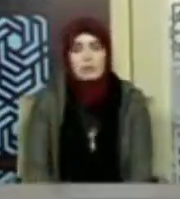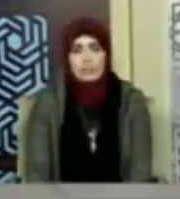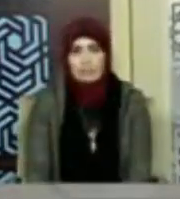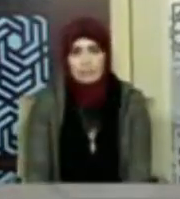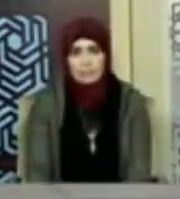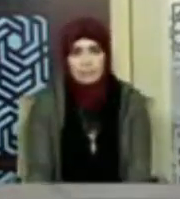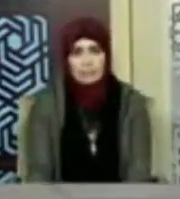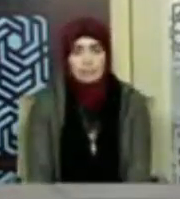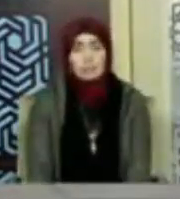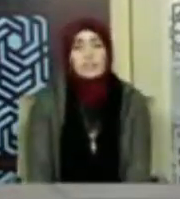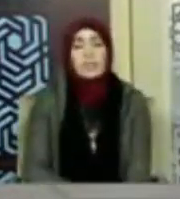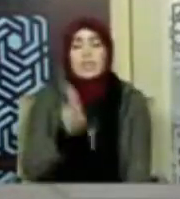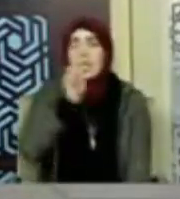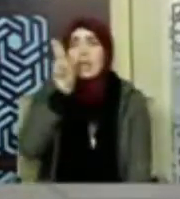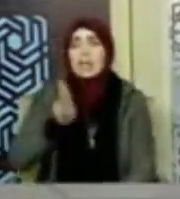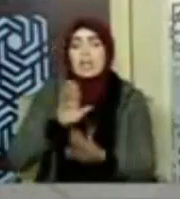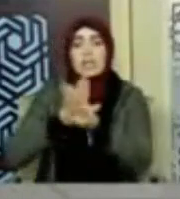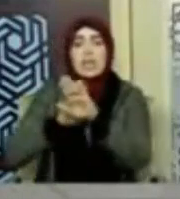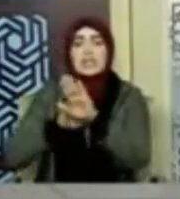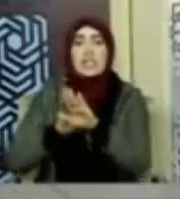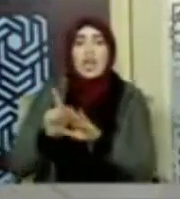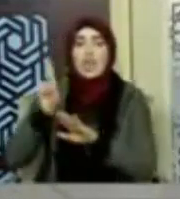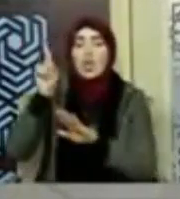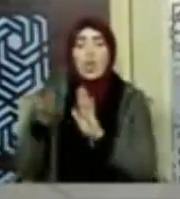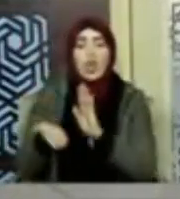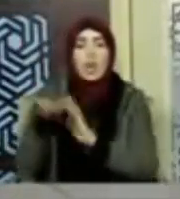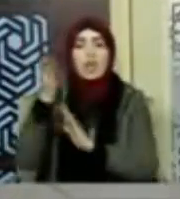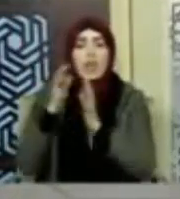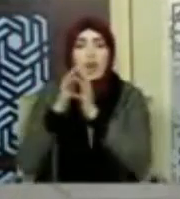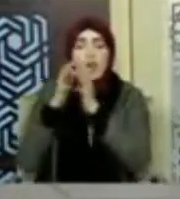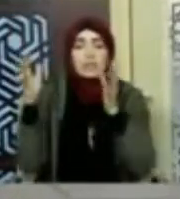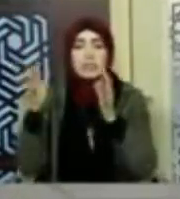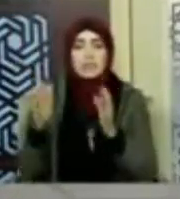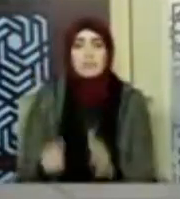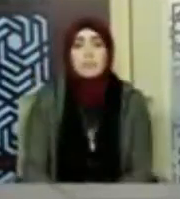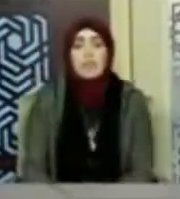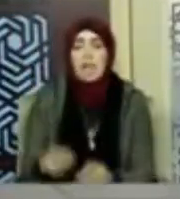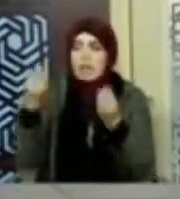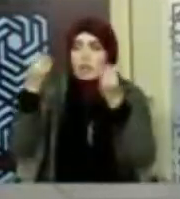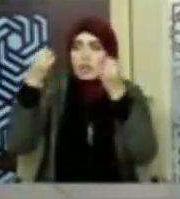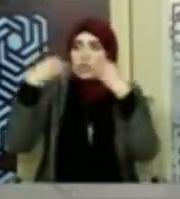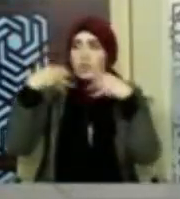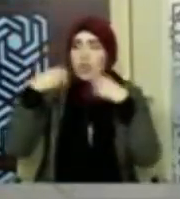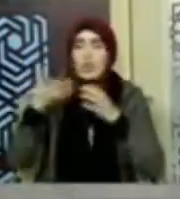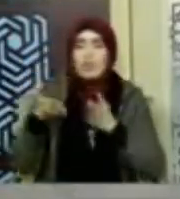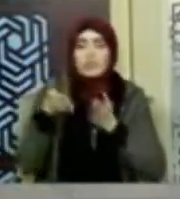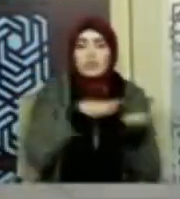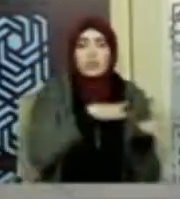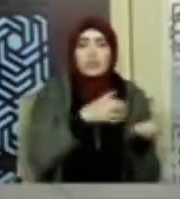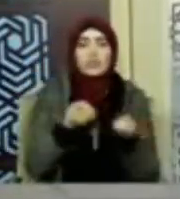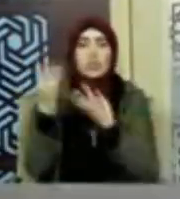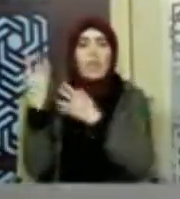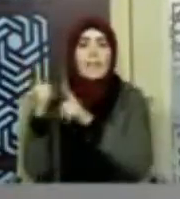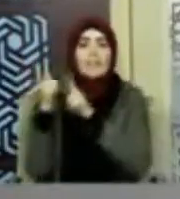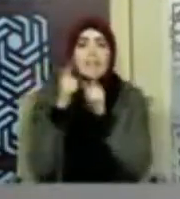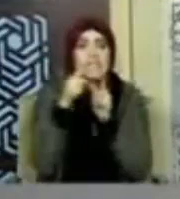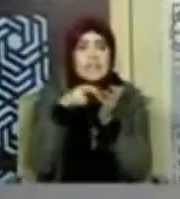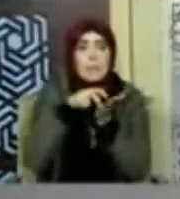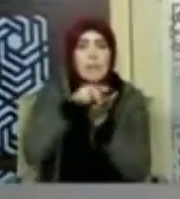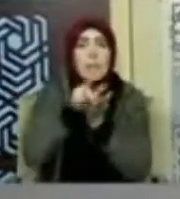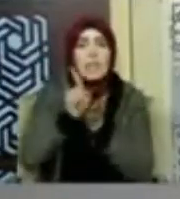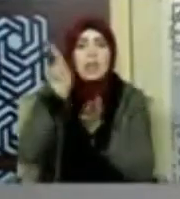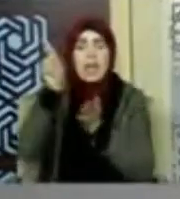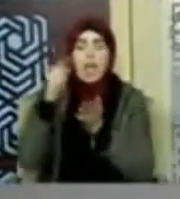حديثا. نسأل الله العلي العظيم أن يرزقنا الشهادة في سبيله،